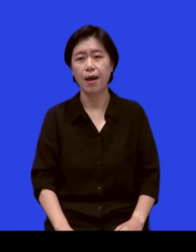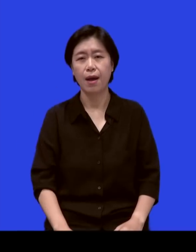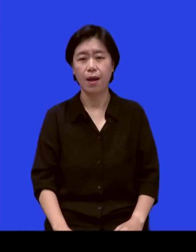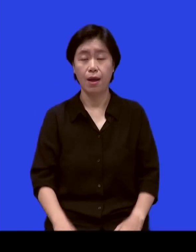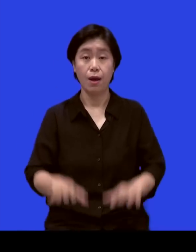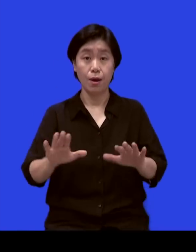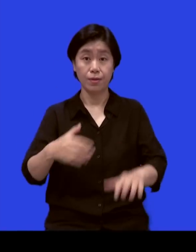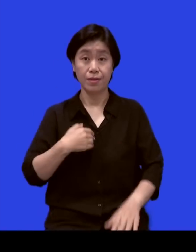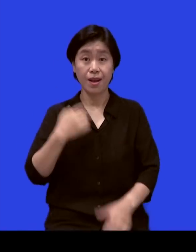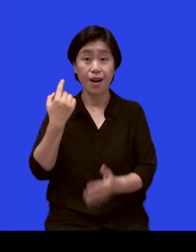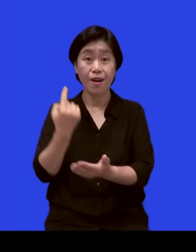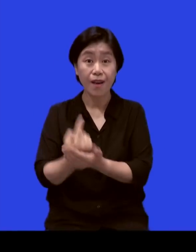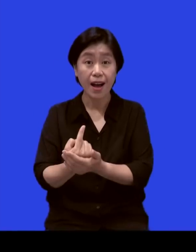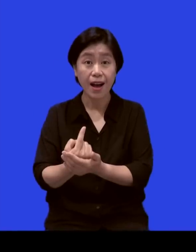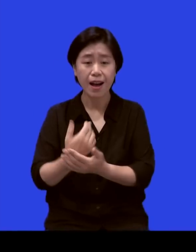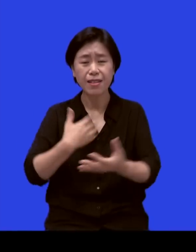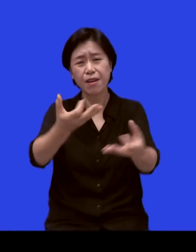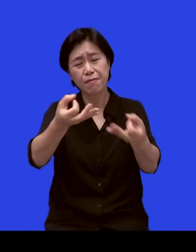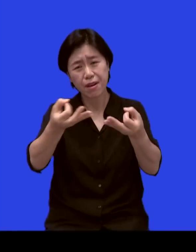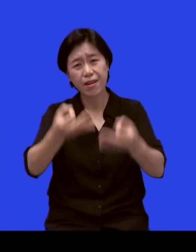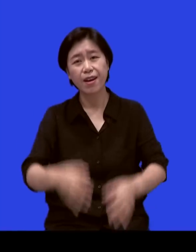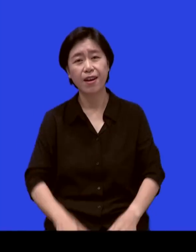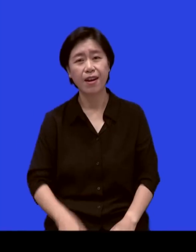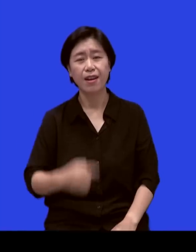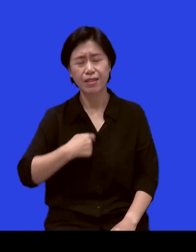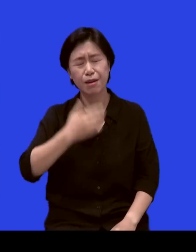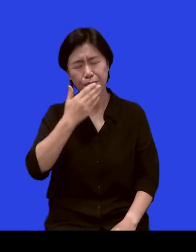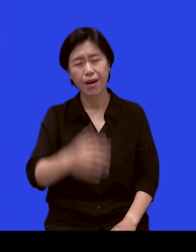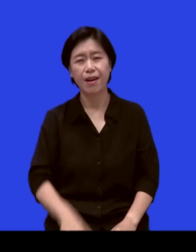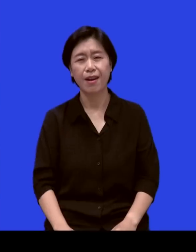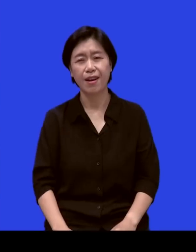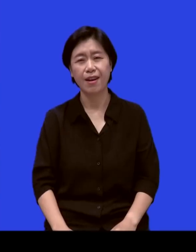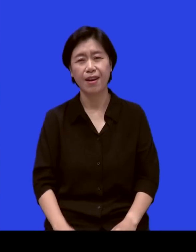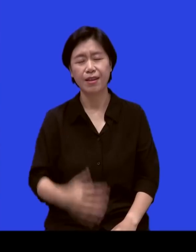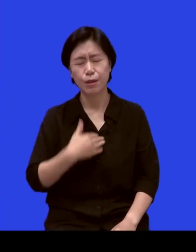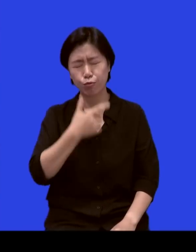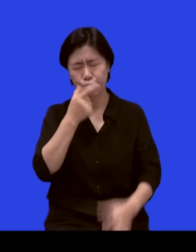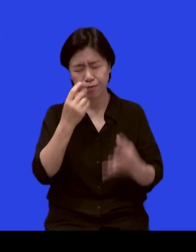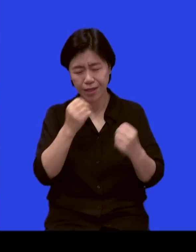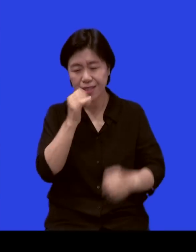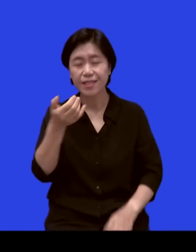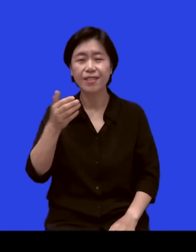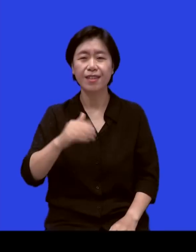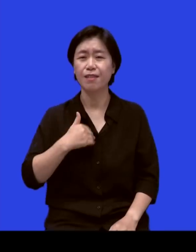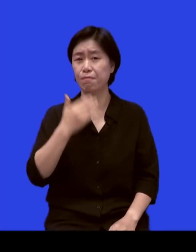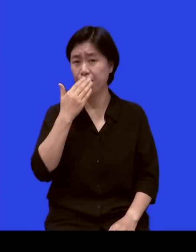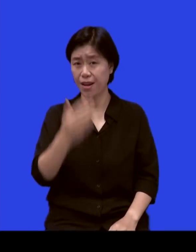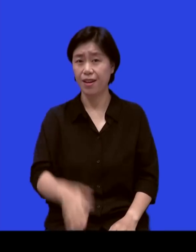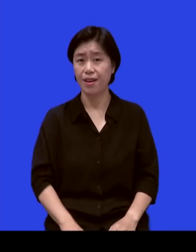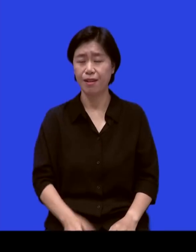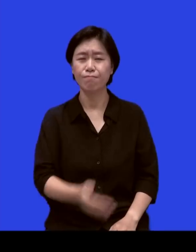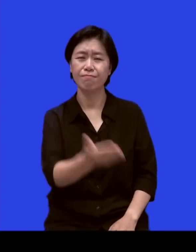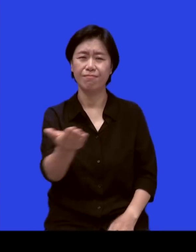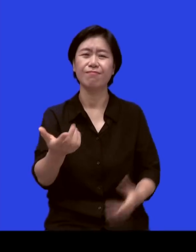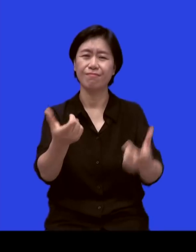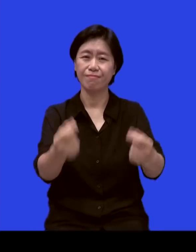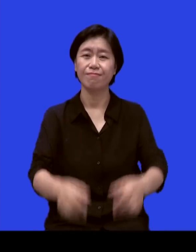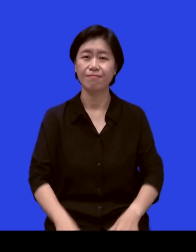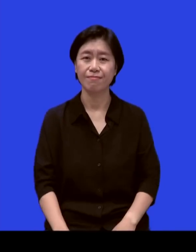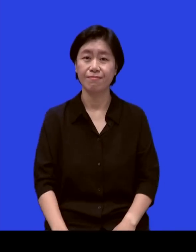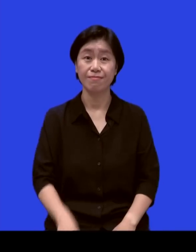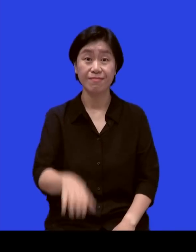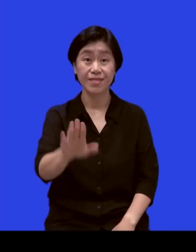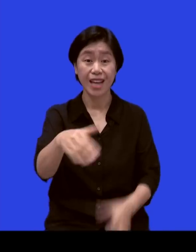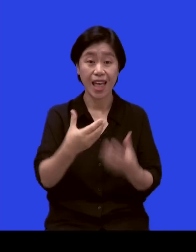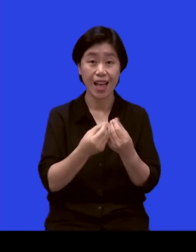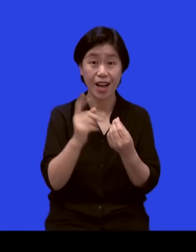건요. 예. 이런 사람도 하니까 예. 그냥 하니까 되더라고요. 네네. 참 재미있는 게 여자를 만나도